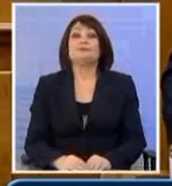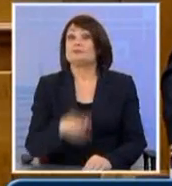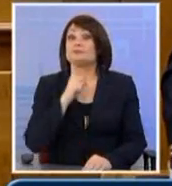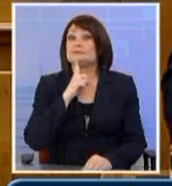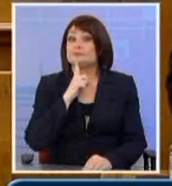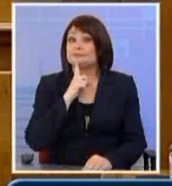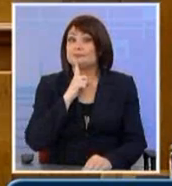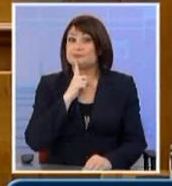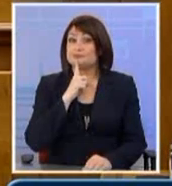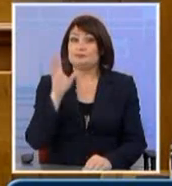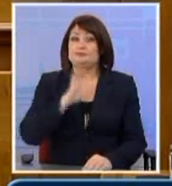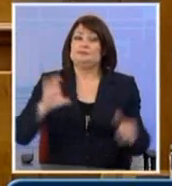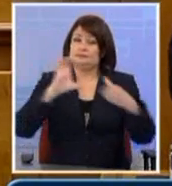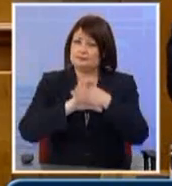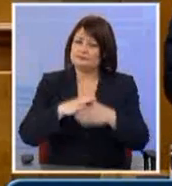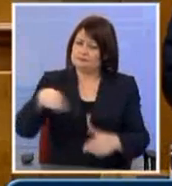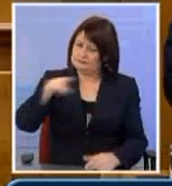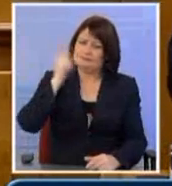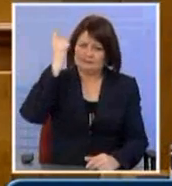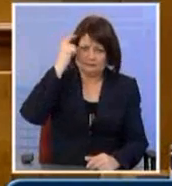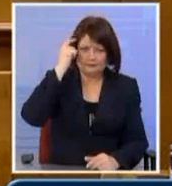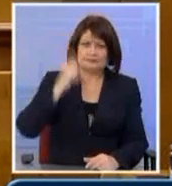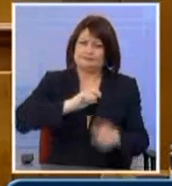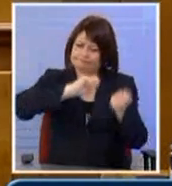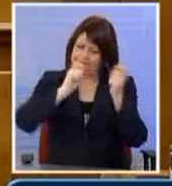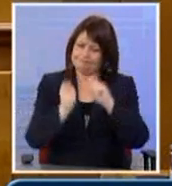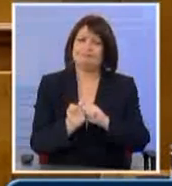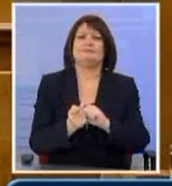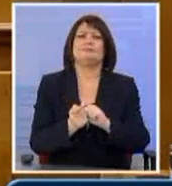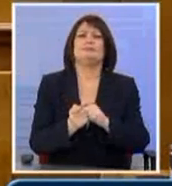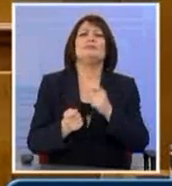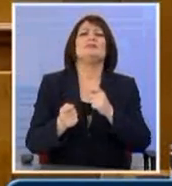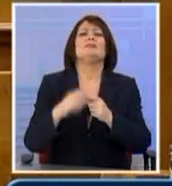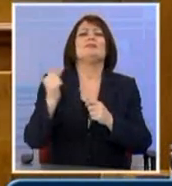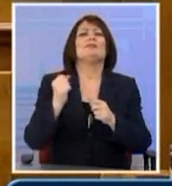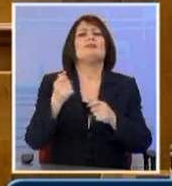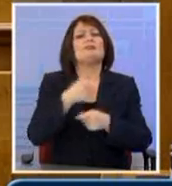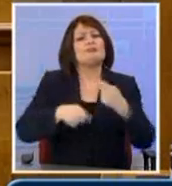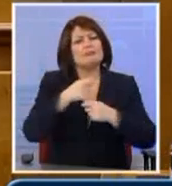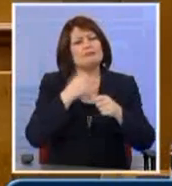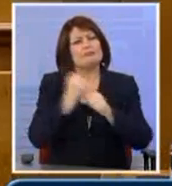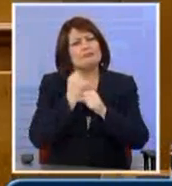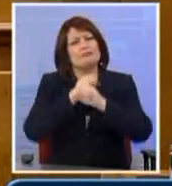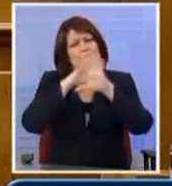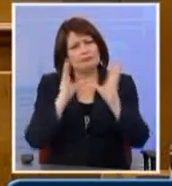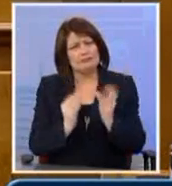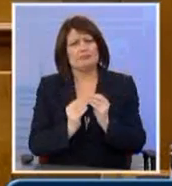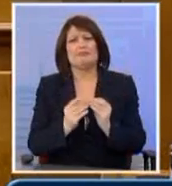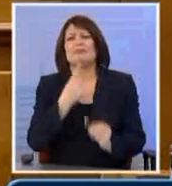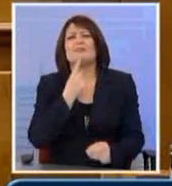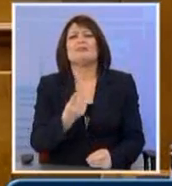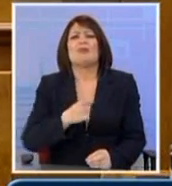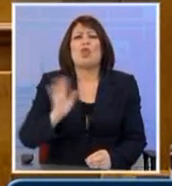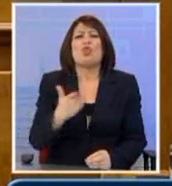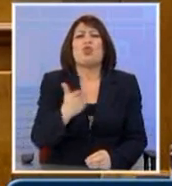γίνει από τους εταίρους μας ότι τώρα που έχει αλλάξει ριζικά η αγορά εργασίας, είναι παντελώς περιττό να μιλάμε για